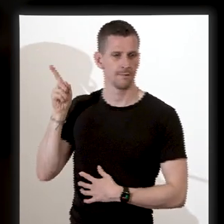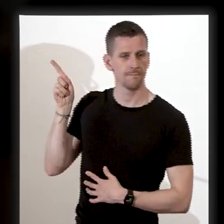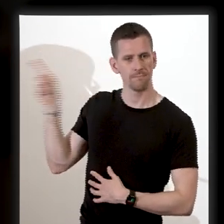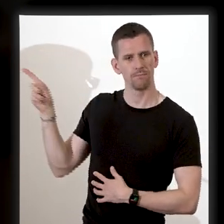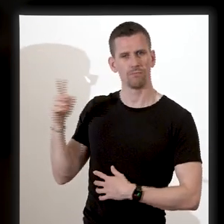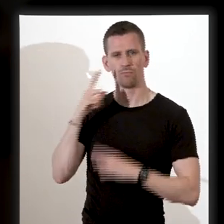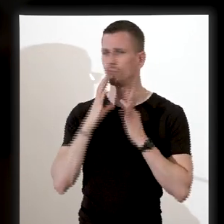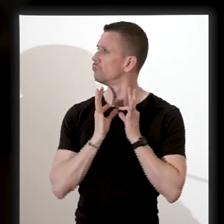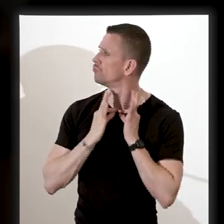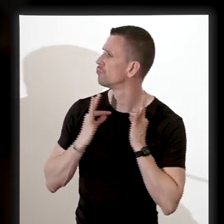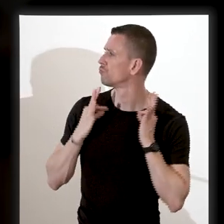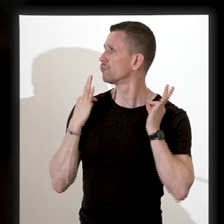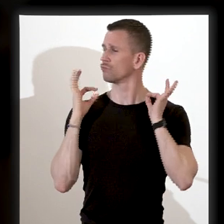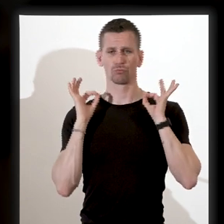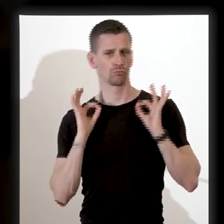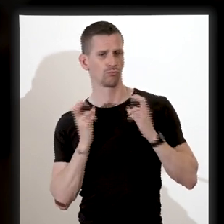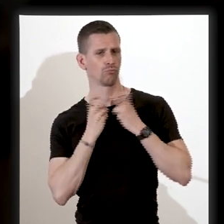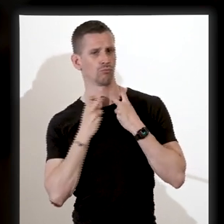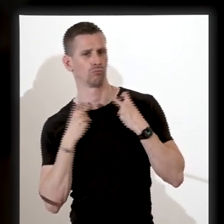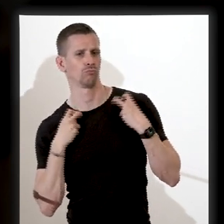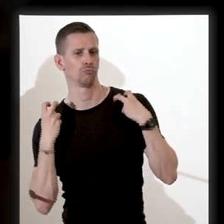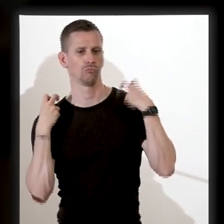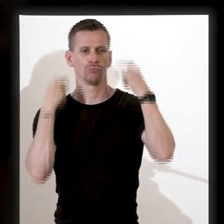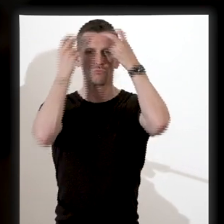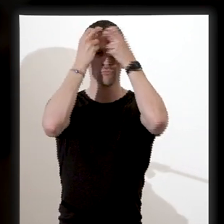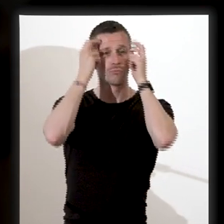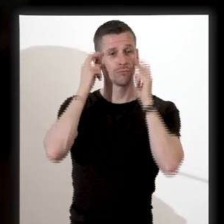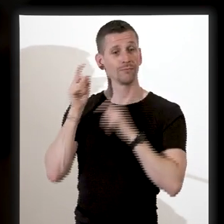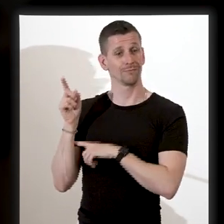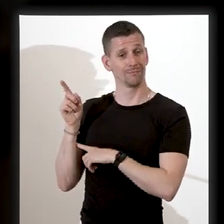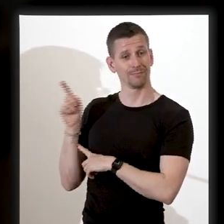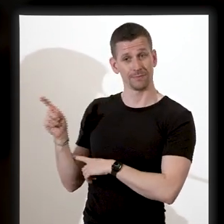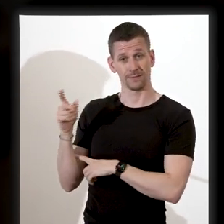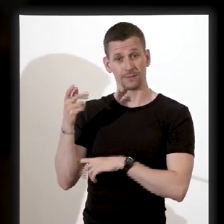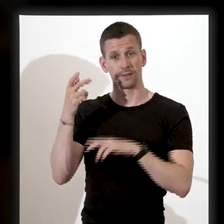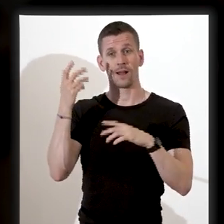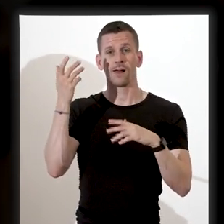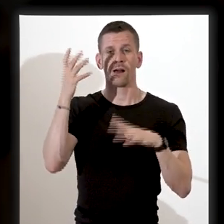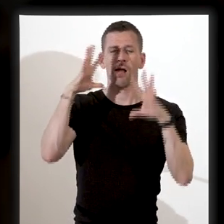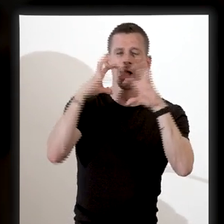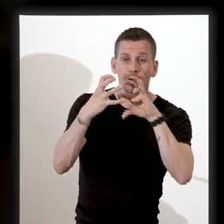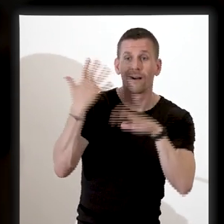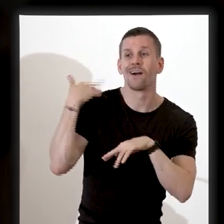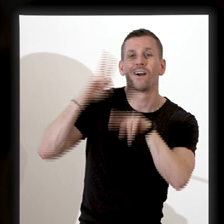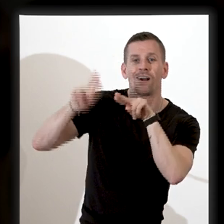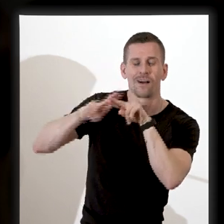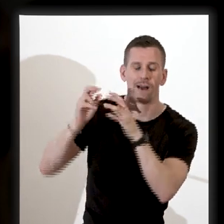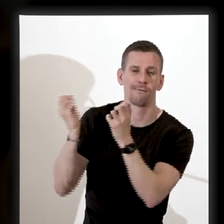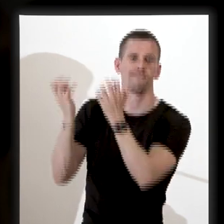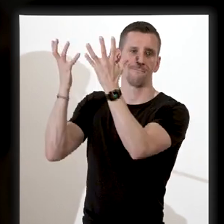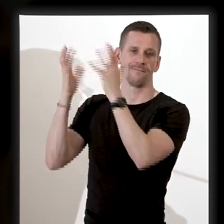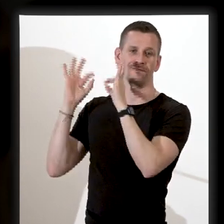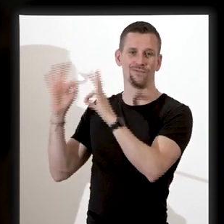d'oreilles. Il s'agit d'un mascaron récemment restauré, comme la façade de l'immeuble auquel il